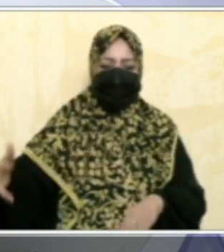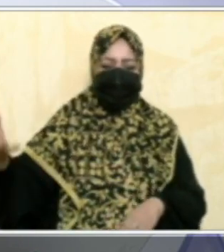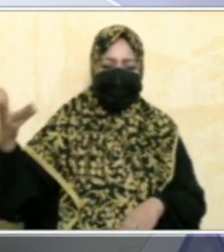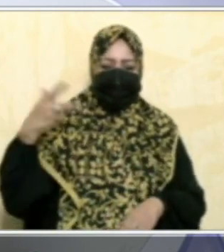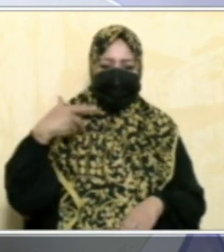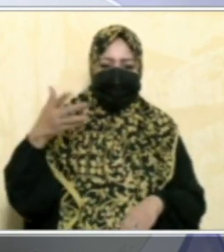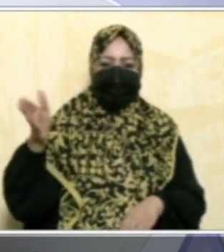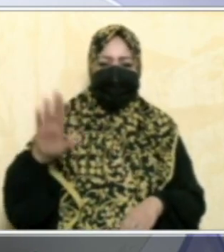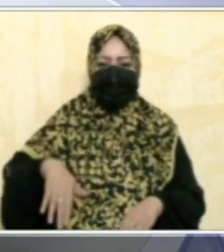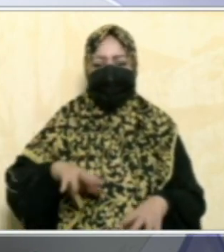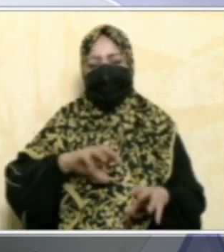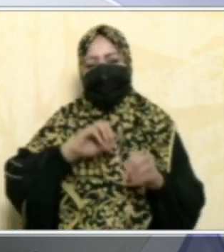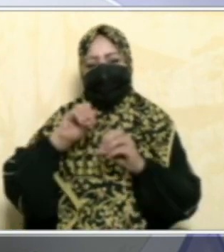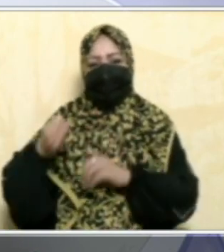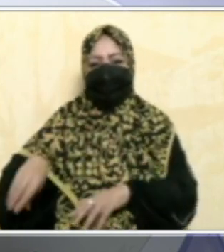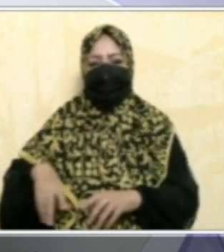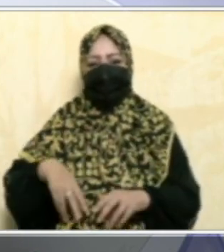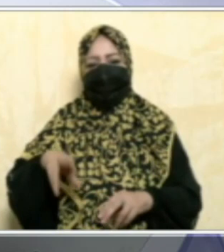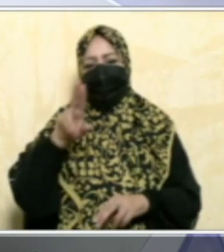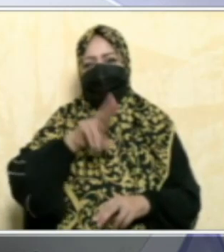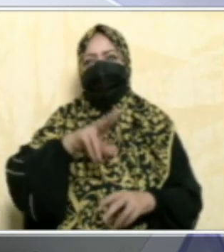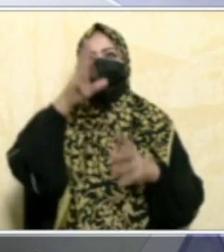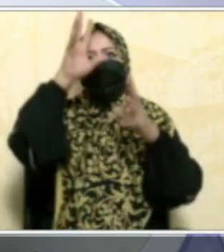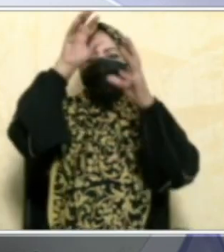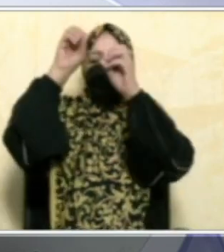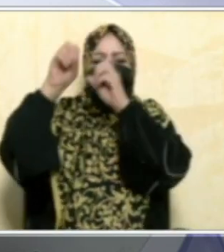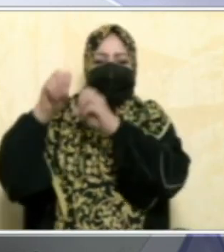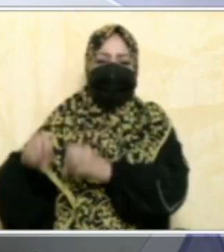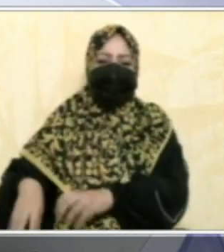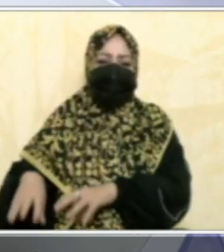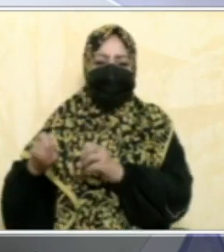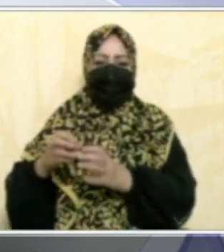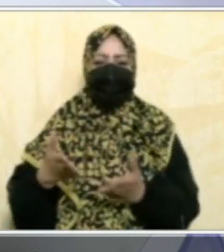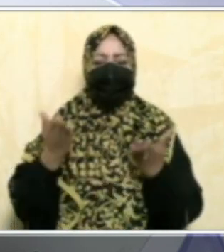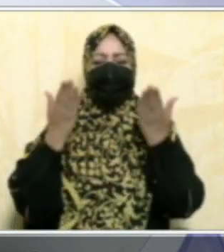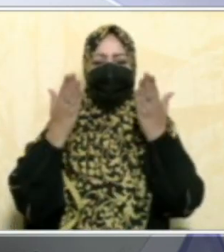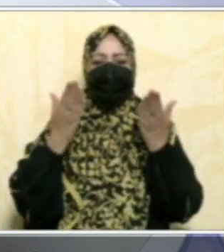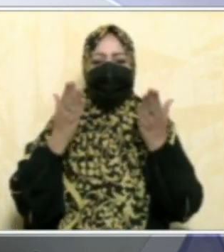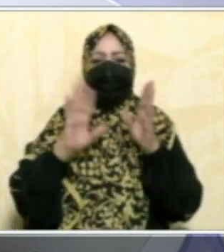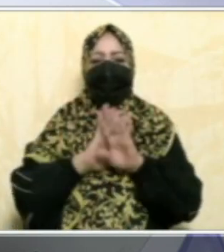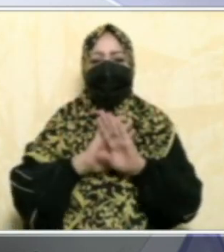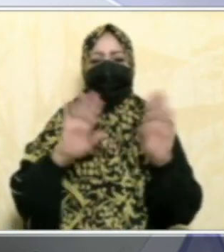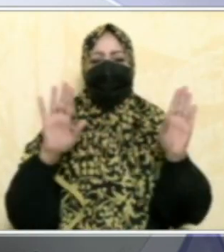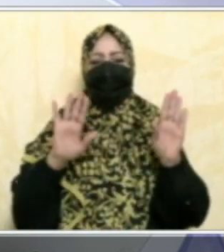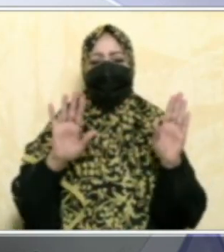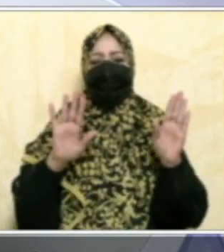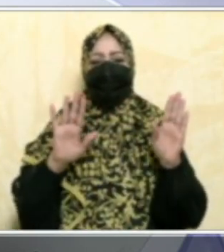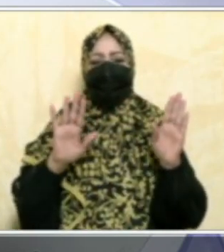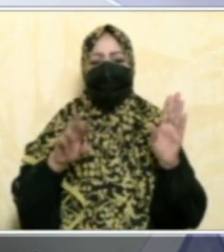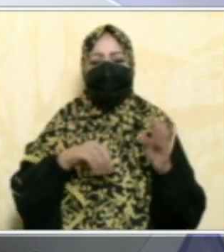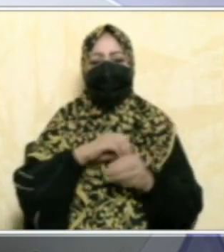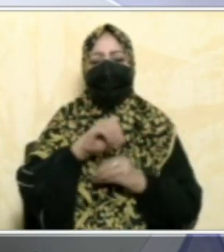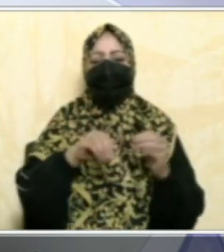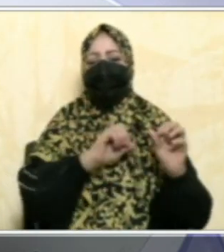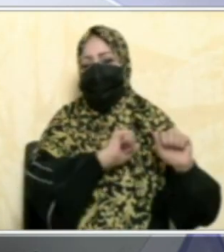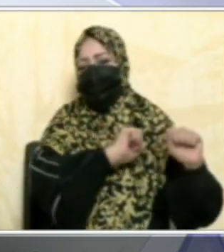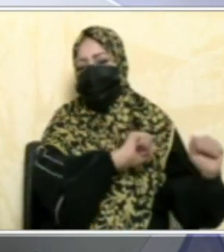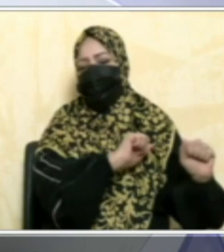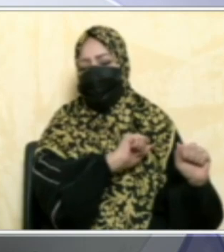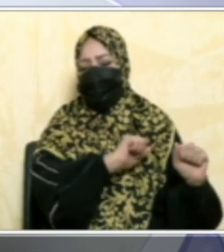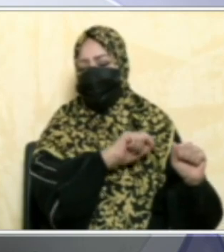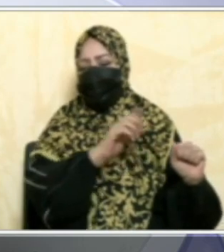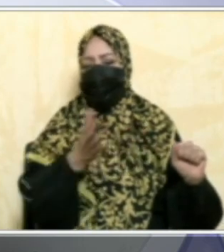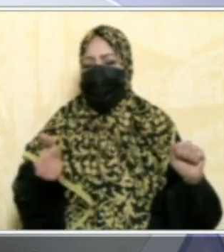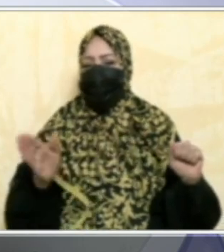ثواب النفقة وثواب الدعاء فقط ولا تصل إلى العمرة، لكن جمهور أهل العلم على أن